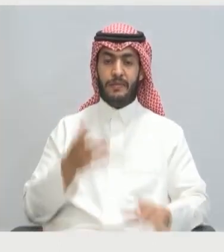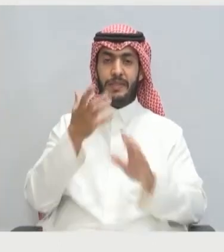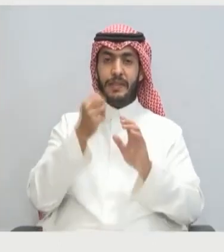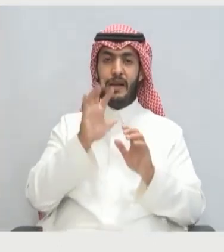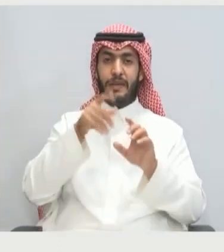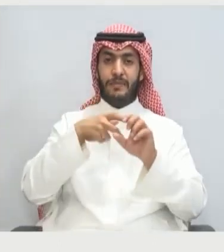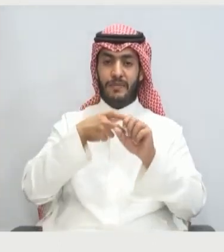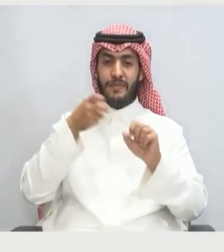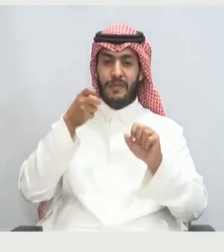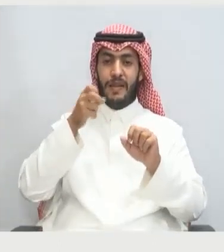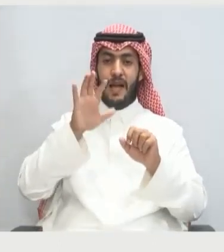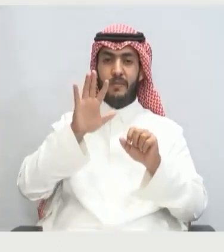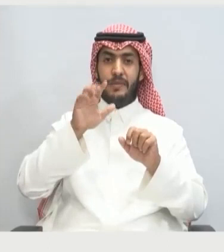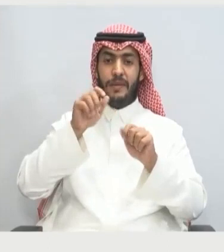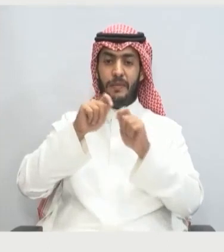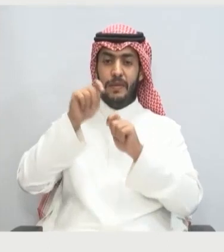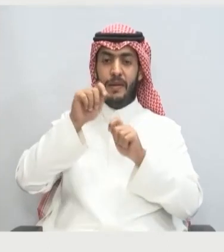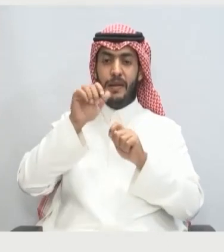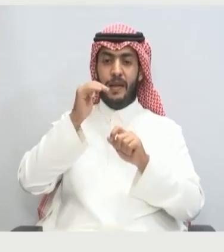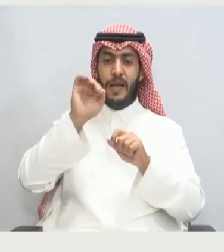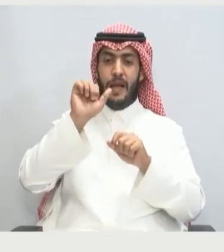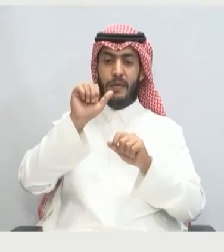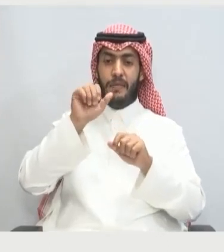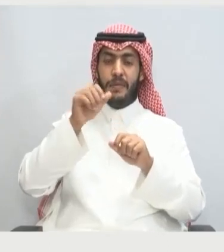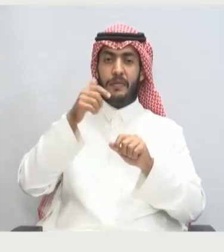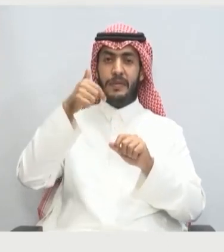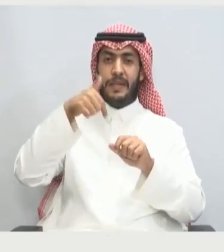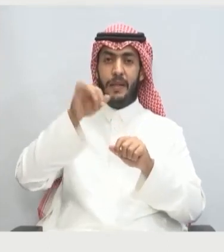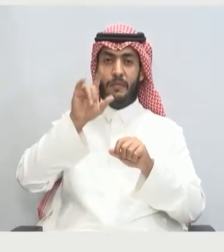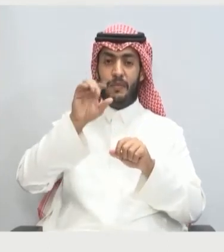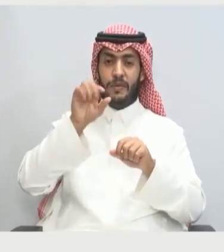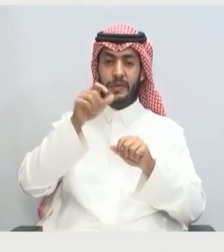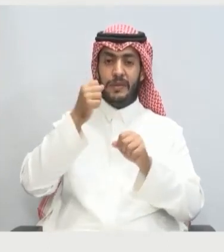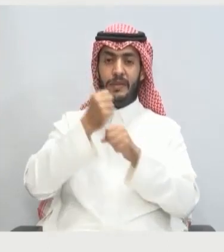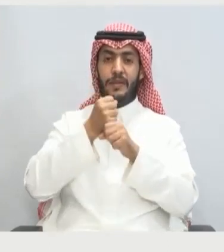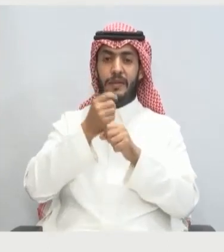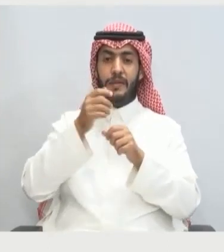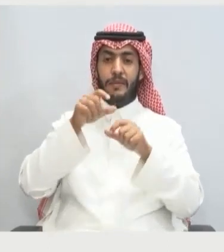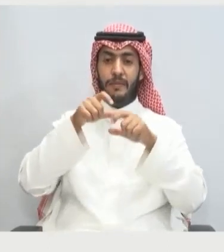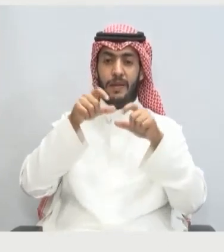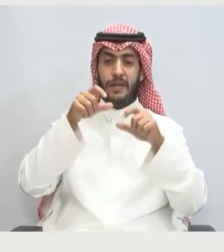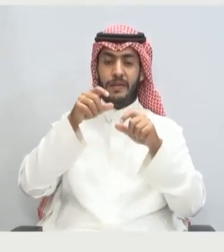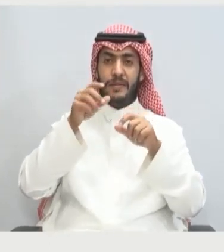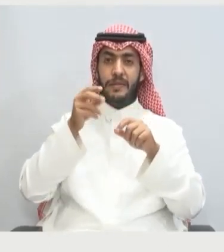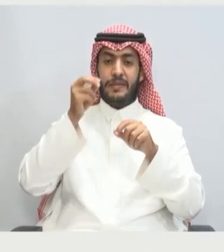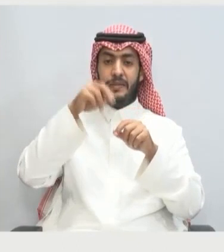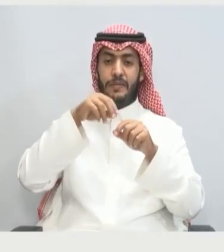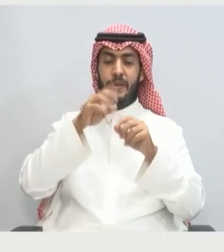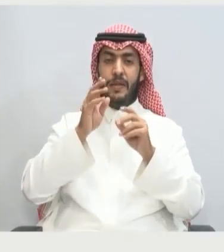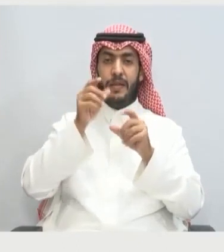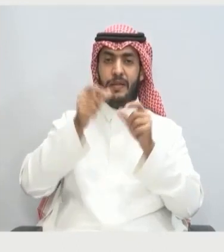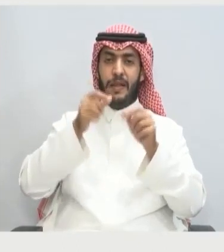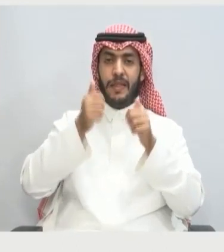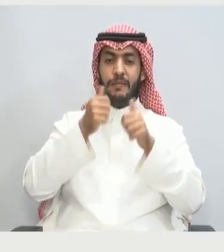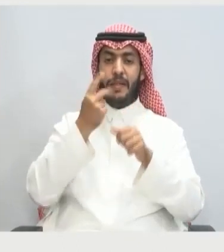5 ملي من حمض الات س تركيزه 6 مولار باستعمال ماصه في انبوب الاختبار ثم ضعها في انبوب